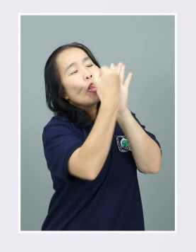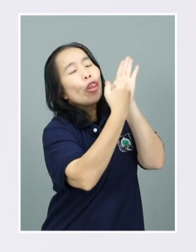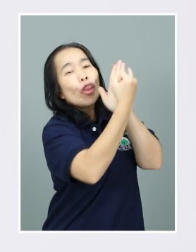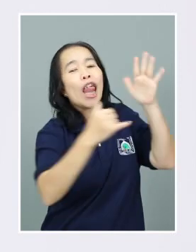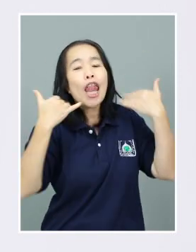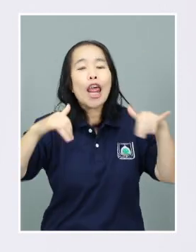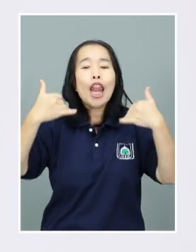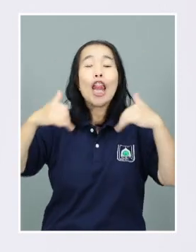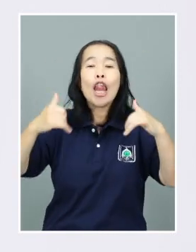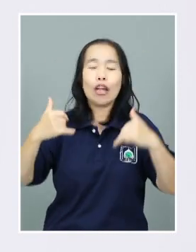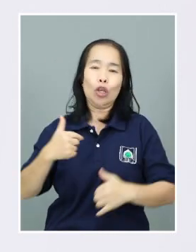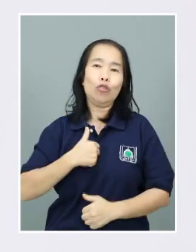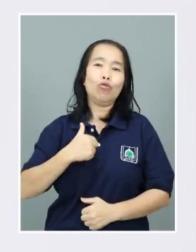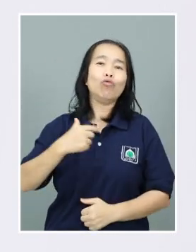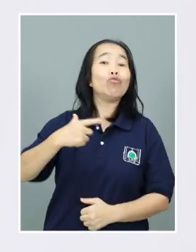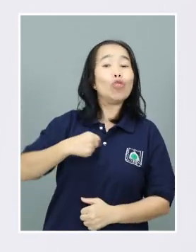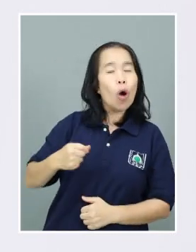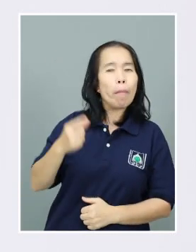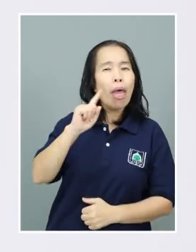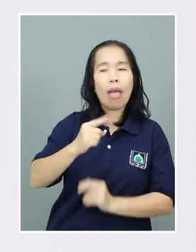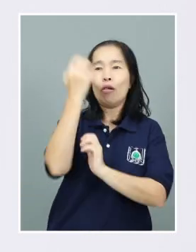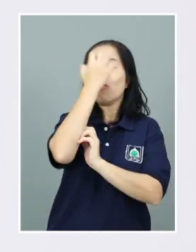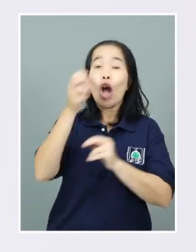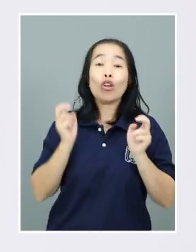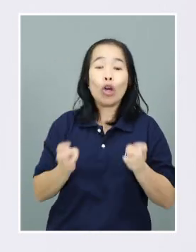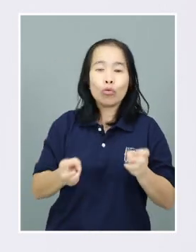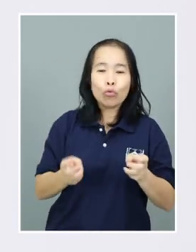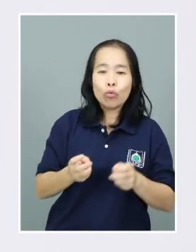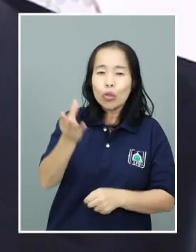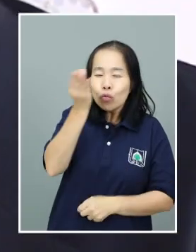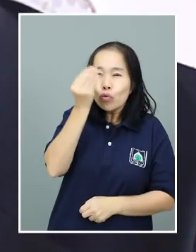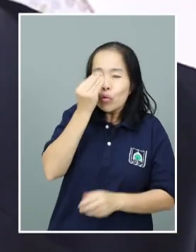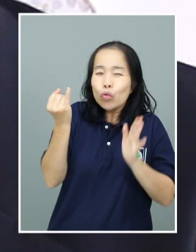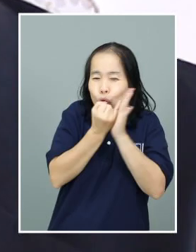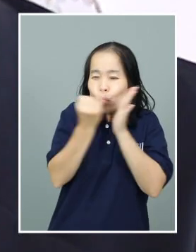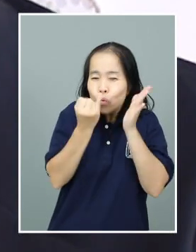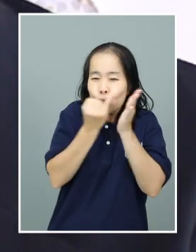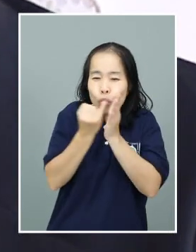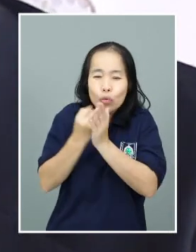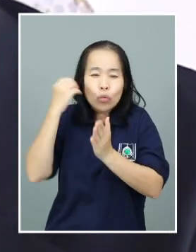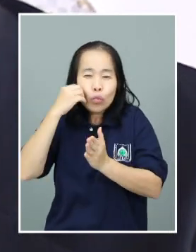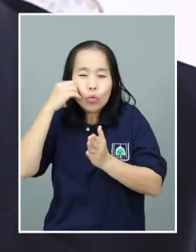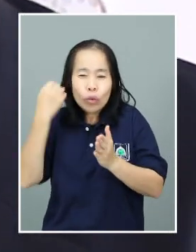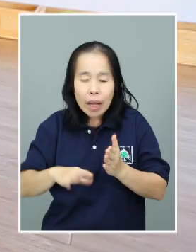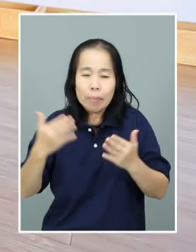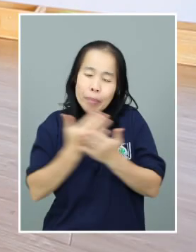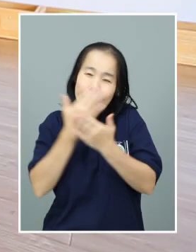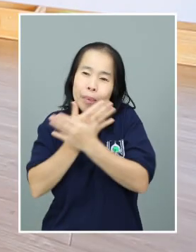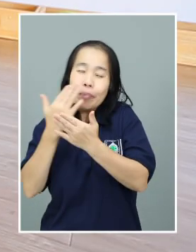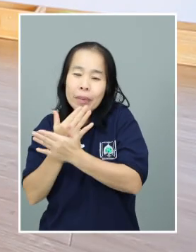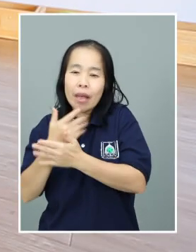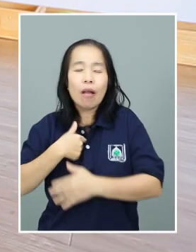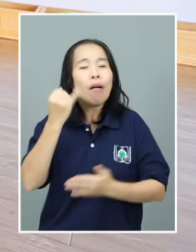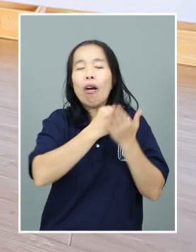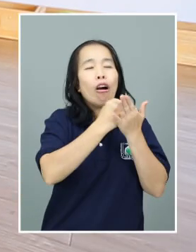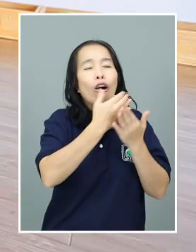ป็นจุดกำเนิดที่หนูชอบตอนแรกดูการ์ตูนแล้วก็ชอบวาดรูปมากอยากวาดรูปแบบเขาไม่ได้แบบเขาหรอกค่ะหนูอยากวาดเป็นของตัวเองเลยก็เลยวาดมาตล